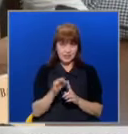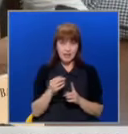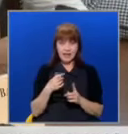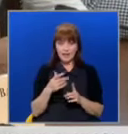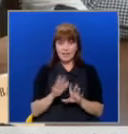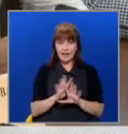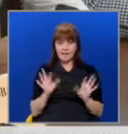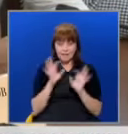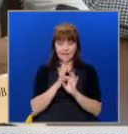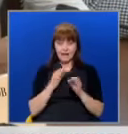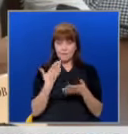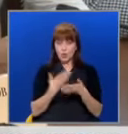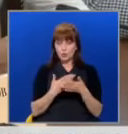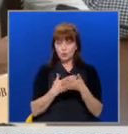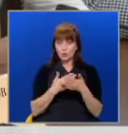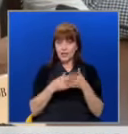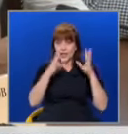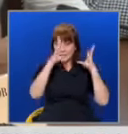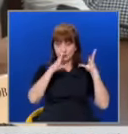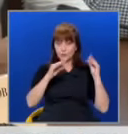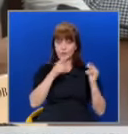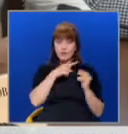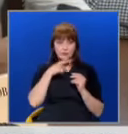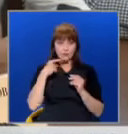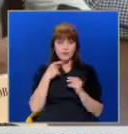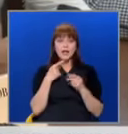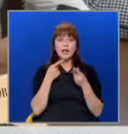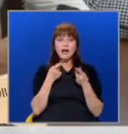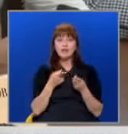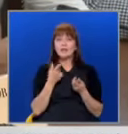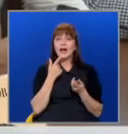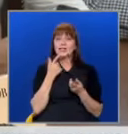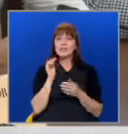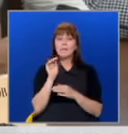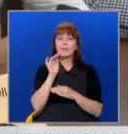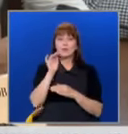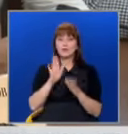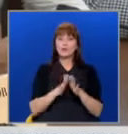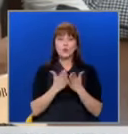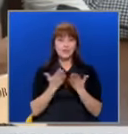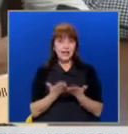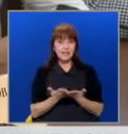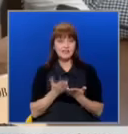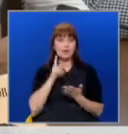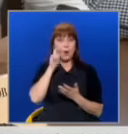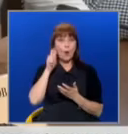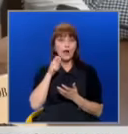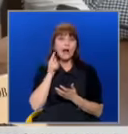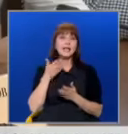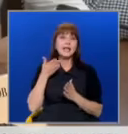Русия. Позицията на България по отношение на отворените врати и на бъдещото членство на Украйна в НАТО далеч не е